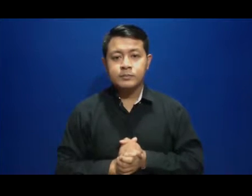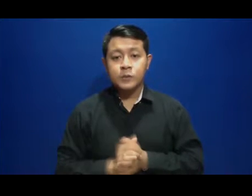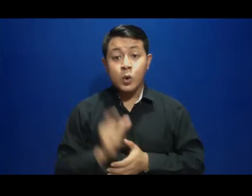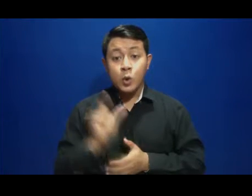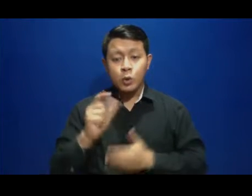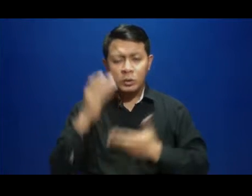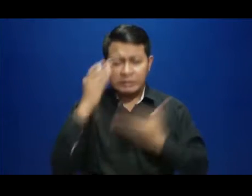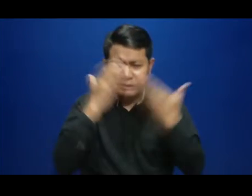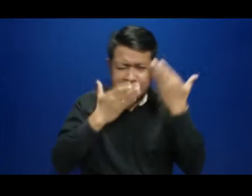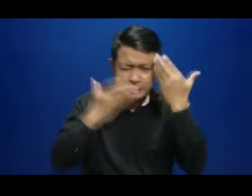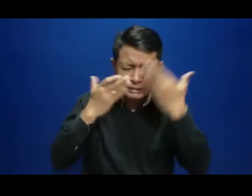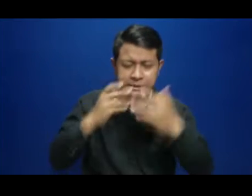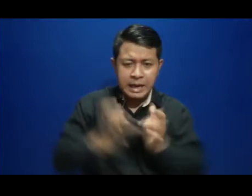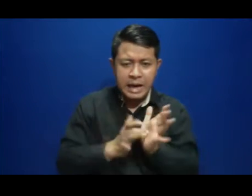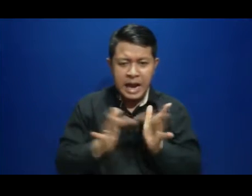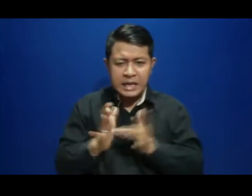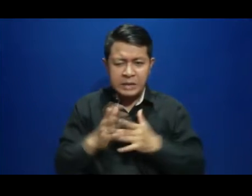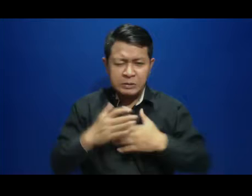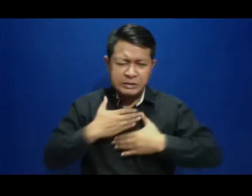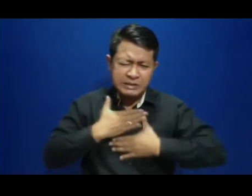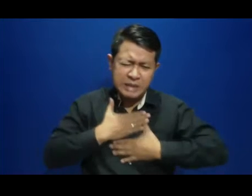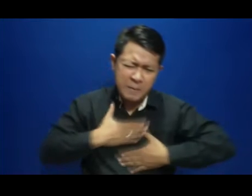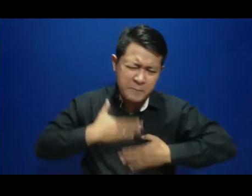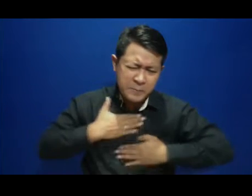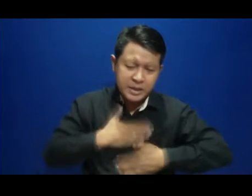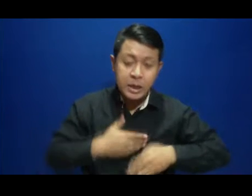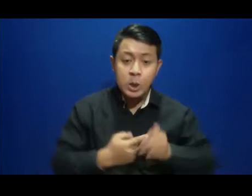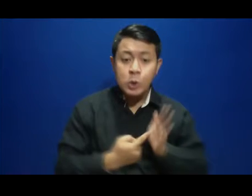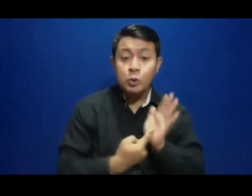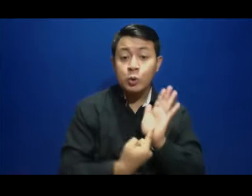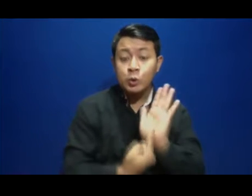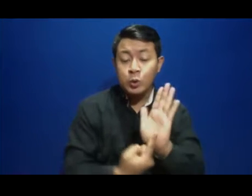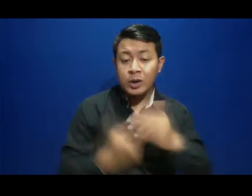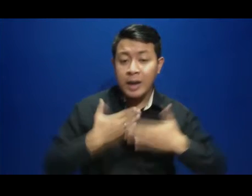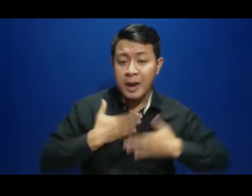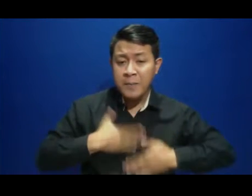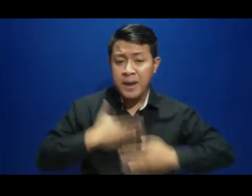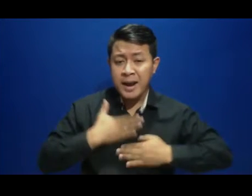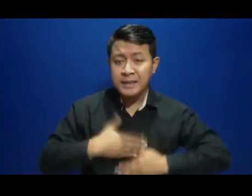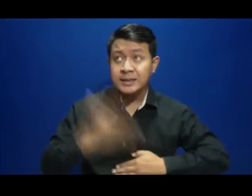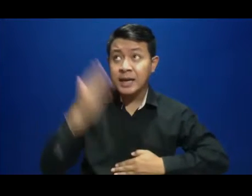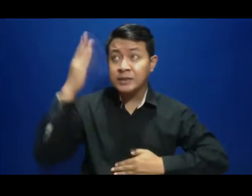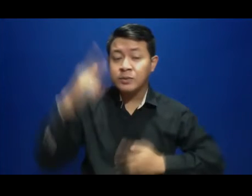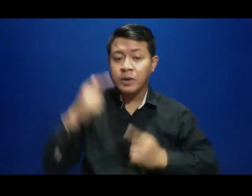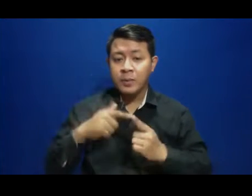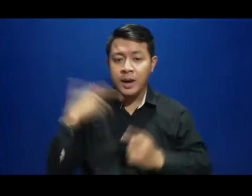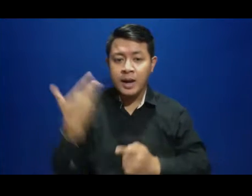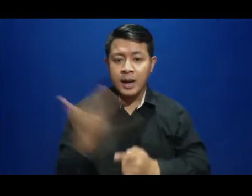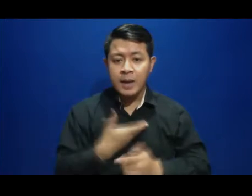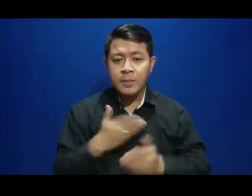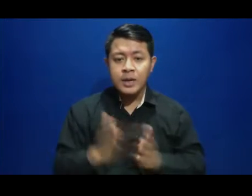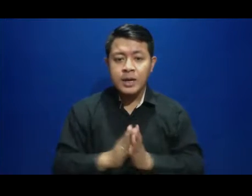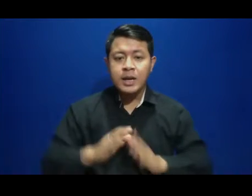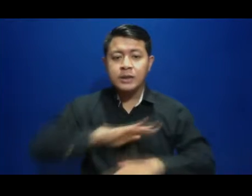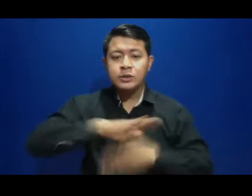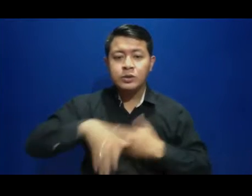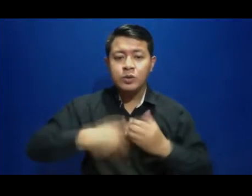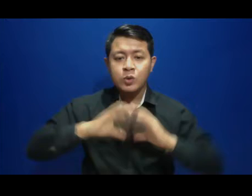Demi sengsara Yesus yang pedih, tunjukkanlah belas kasih-Mu kepada kami dan seluruh dunia.